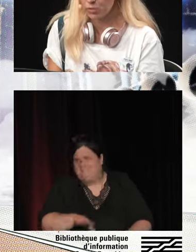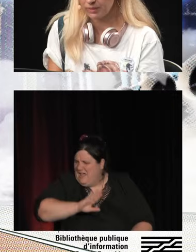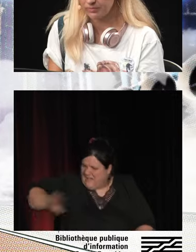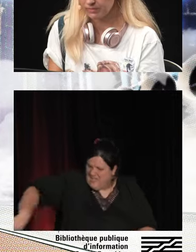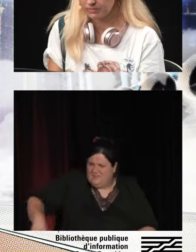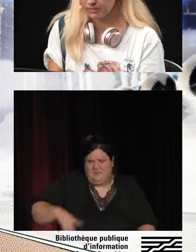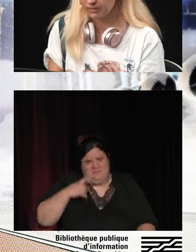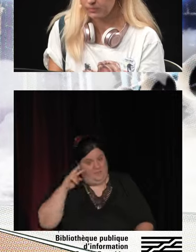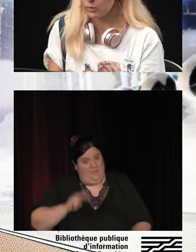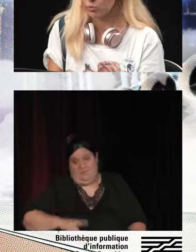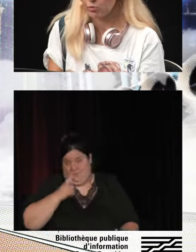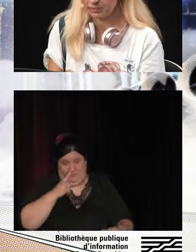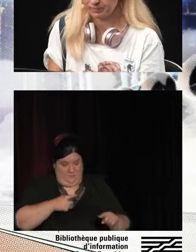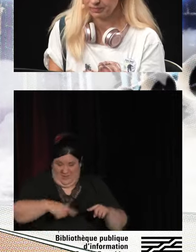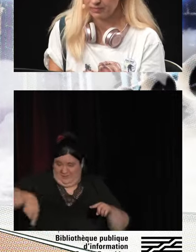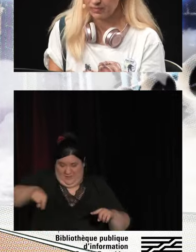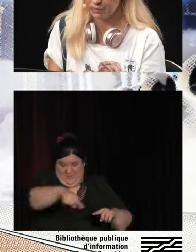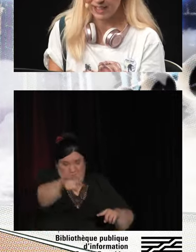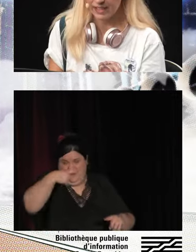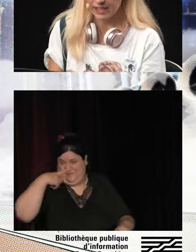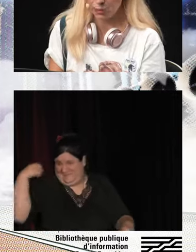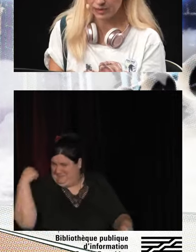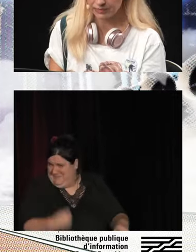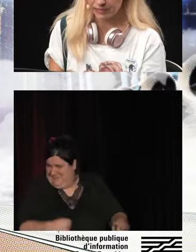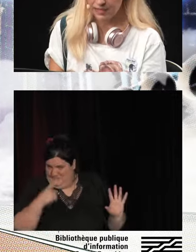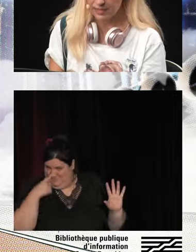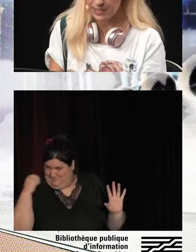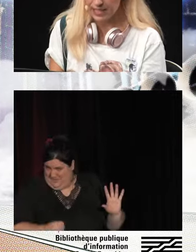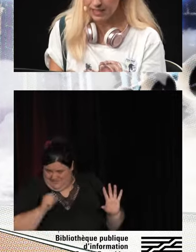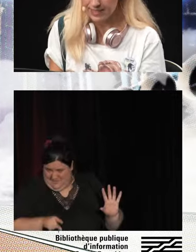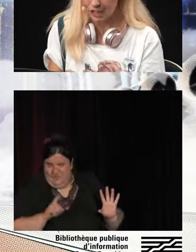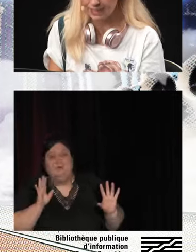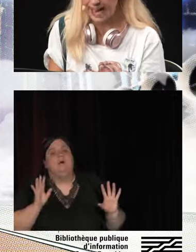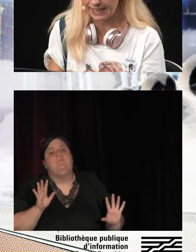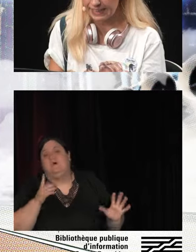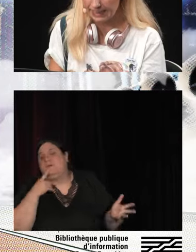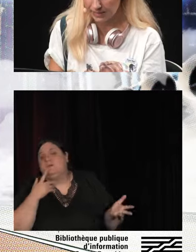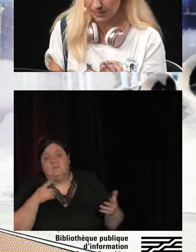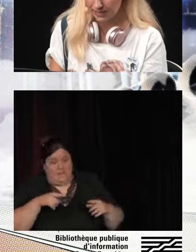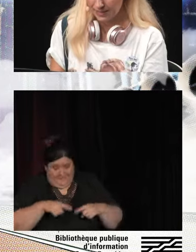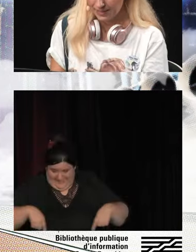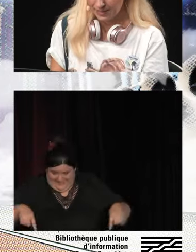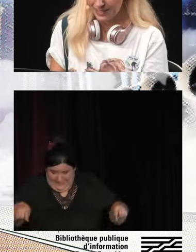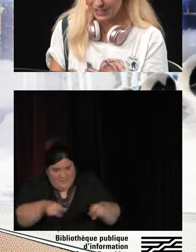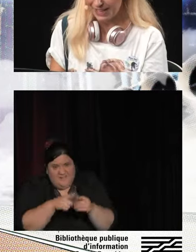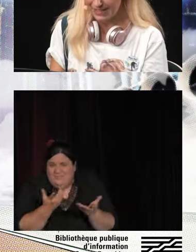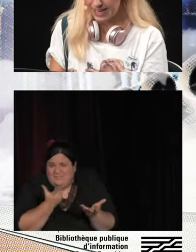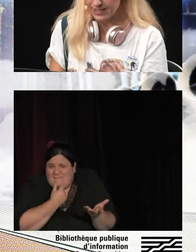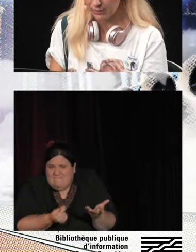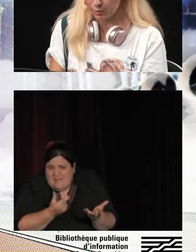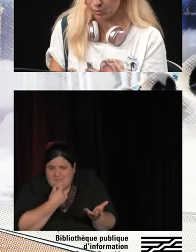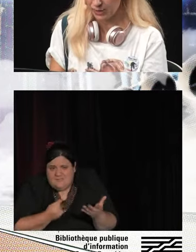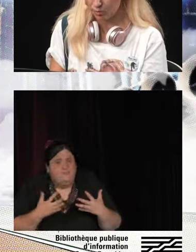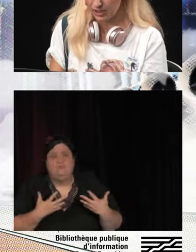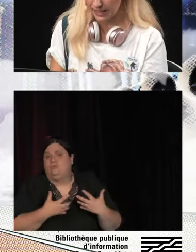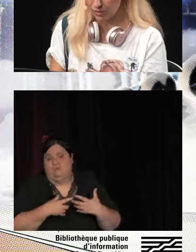Pire course du jeu. Hein. Pire course du jeu. Vanilla Lake One. C'est facile, hein? C'est un carré! C'est un carré de